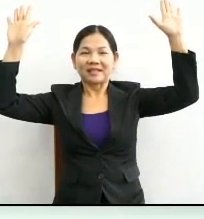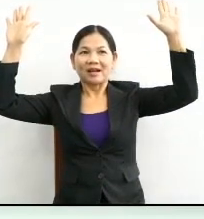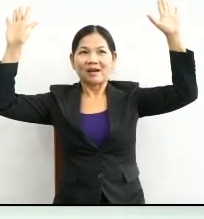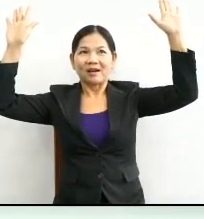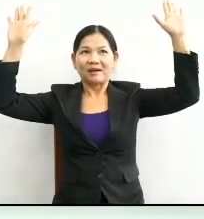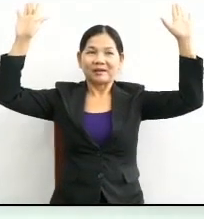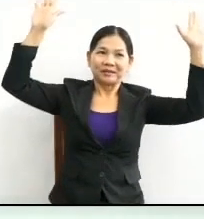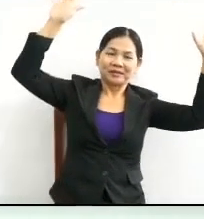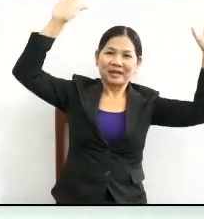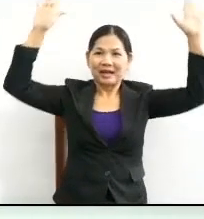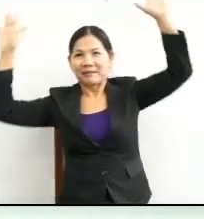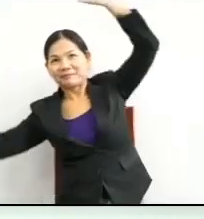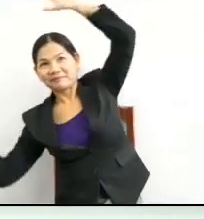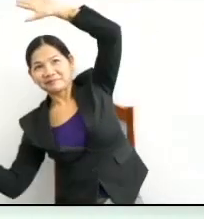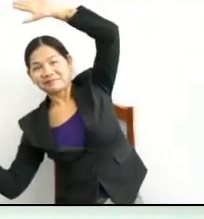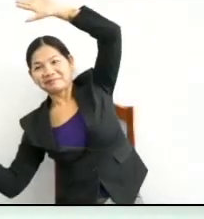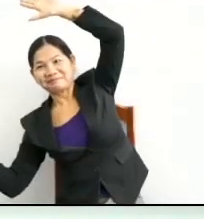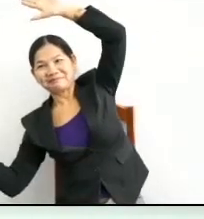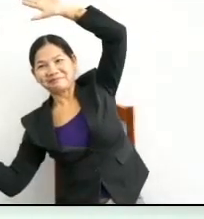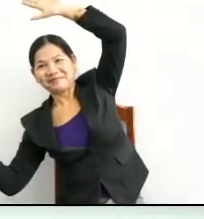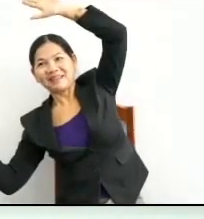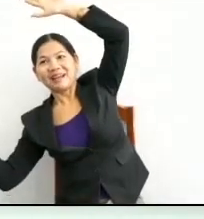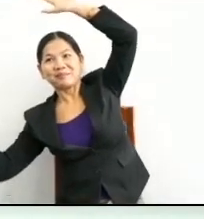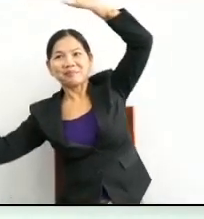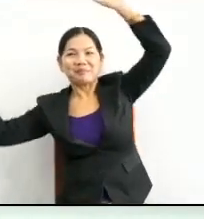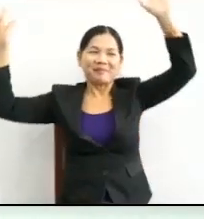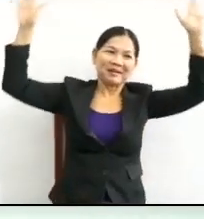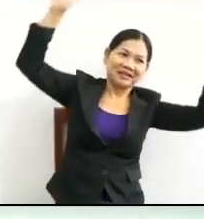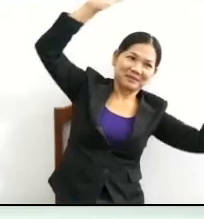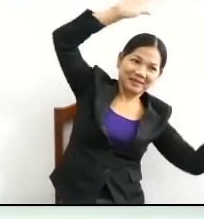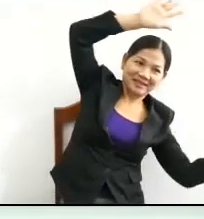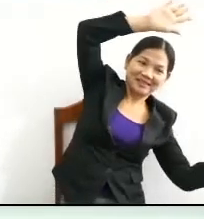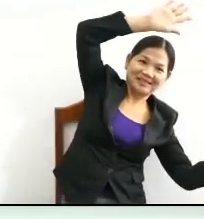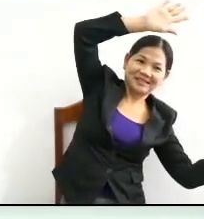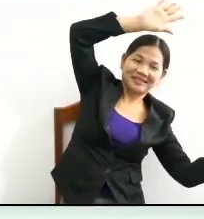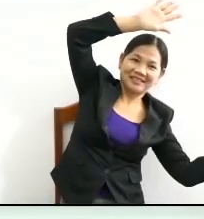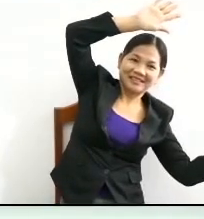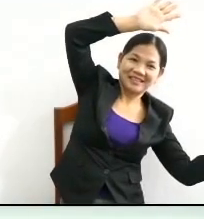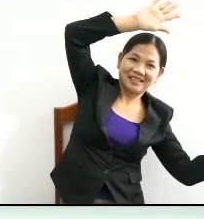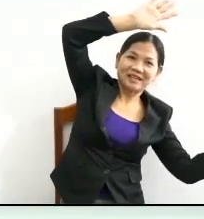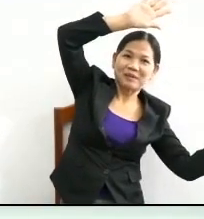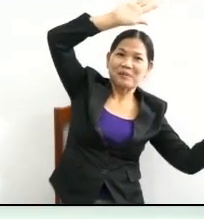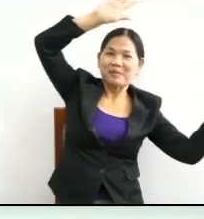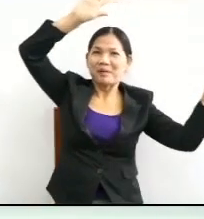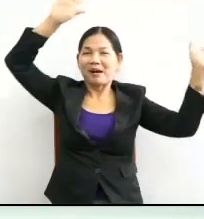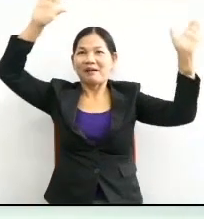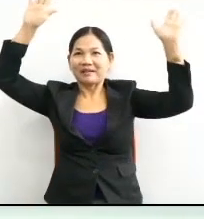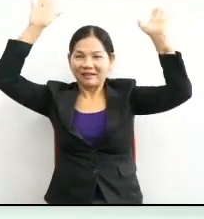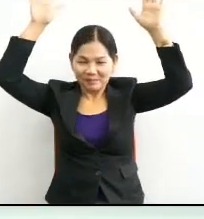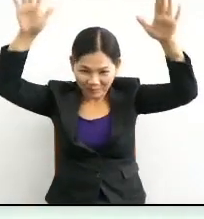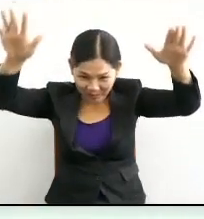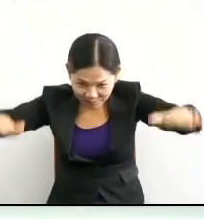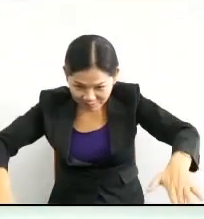chuyện tới sạch đàm chà chúc bác sao mà bị sạch đàm nhìn tới chuyện chà chúc bác sao mà bị cao